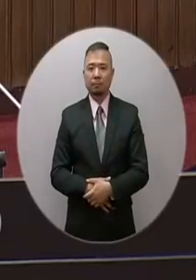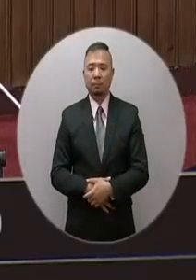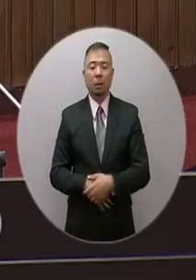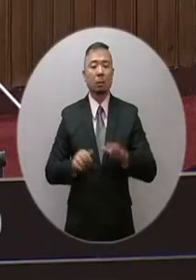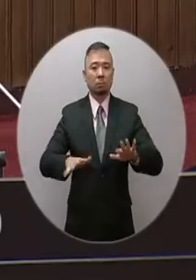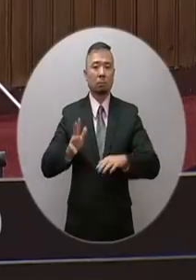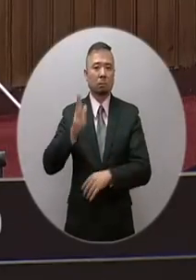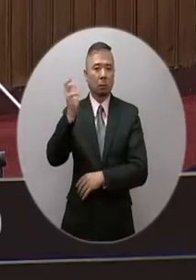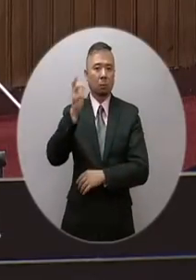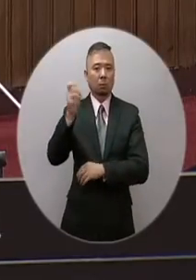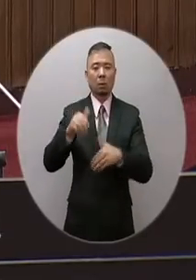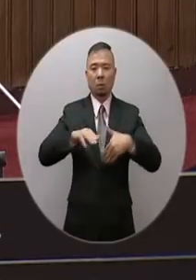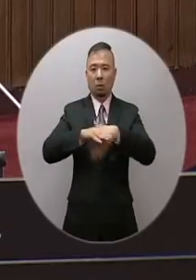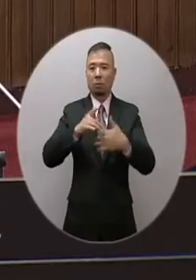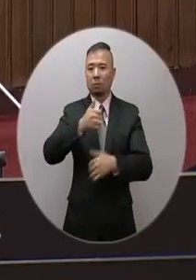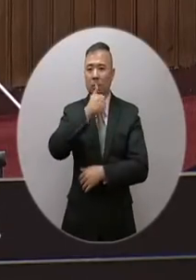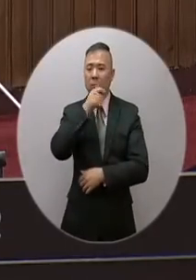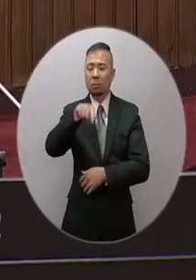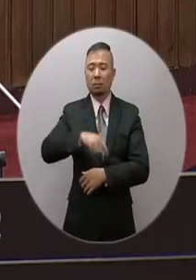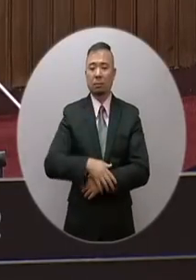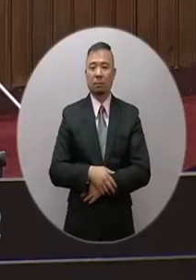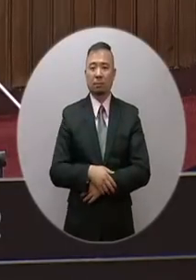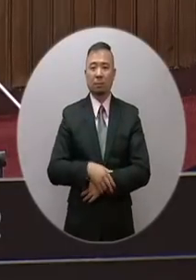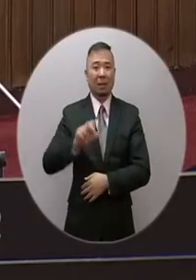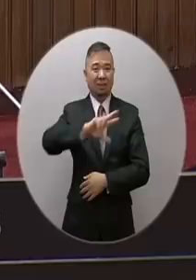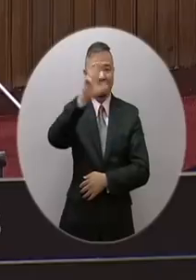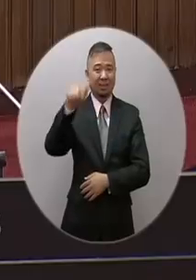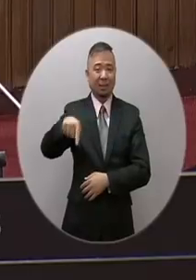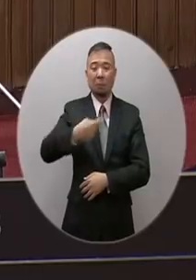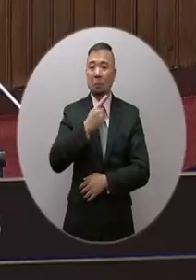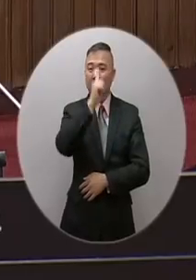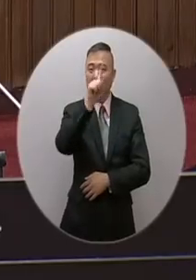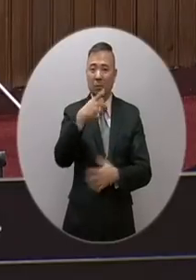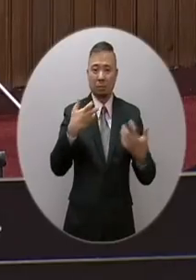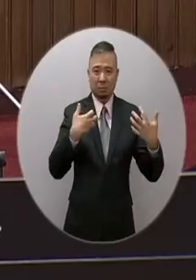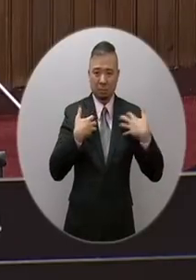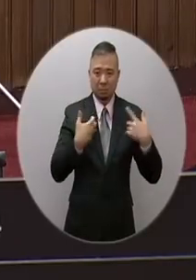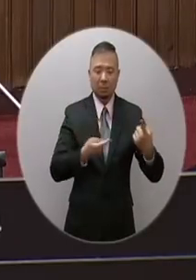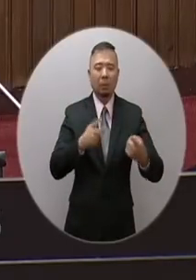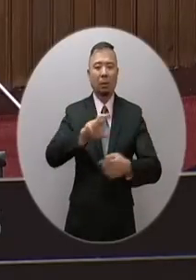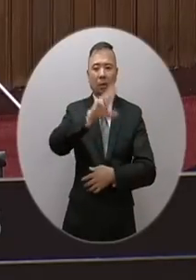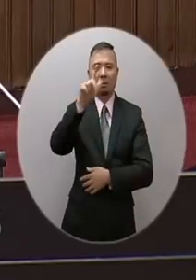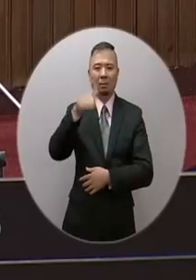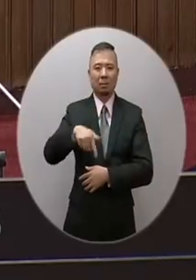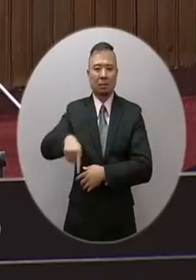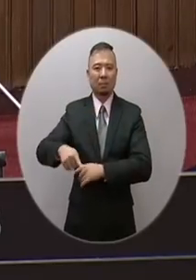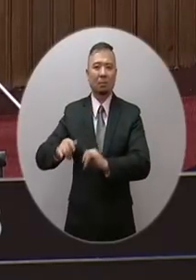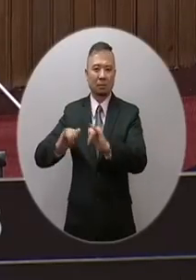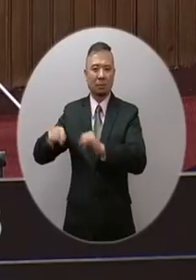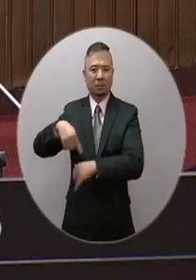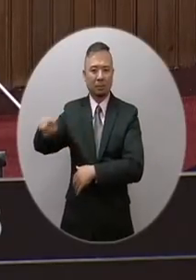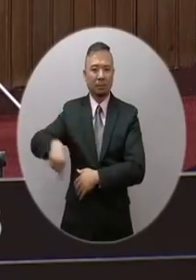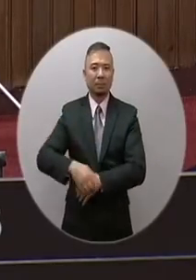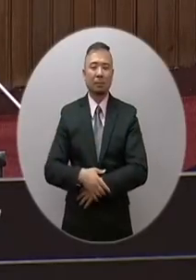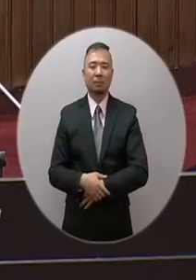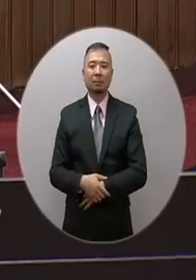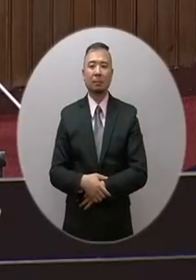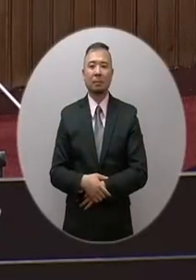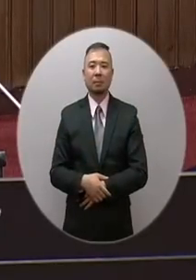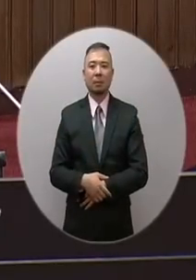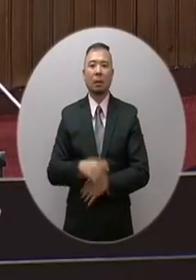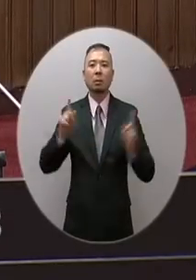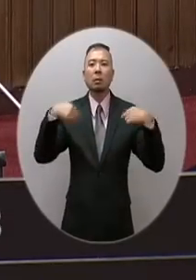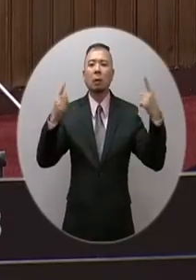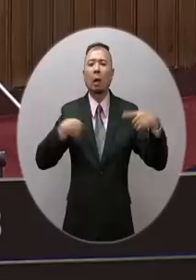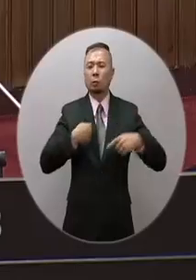心，天下非一人之天下，天下人之天下。良药苦口利于病，忠言